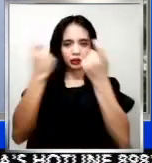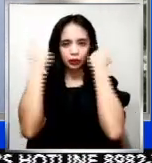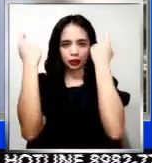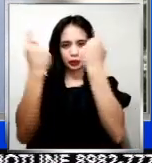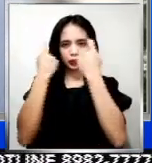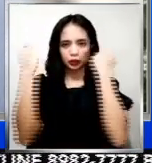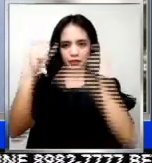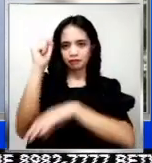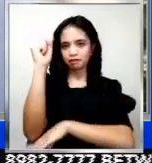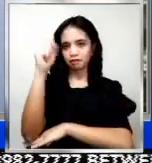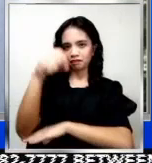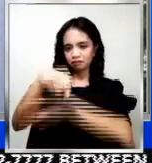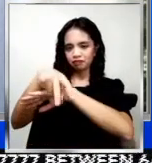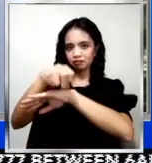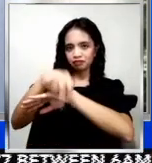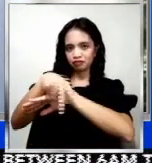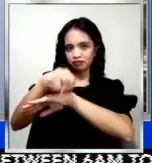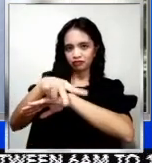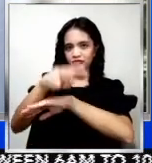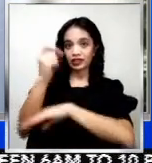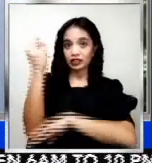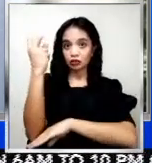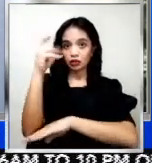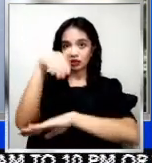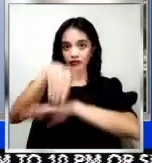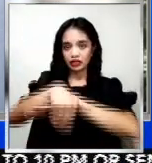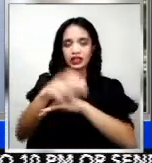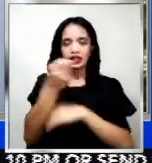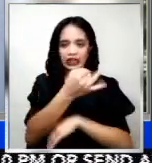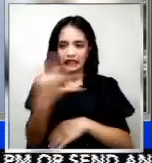ilan ang naputukan at lalong-lalo na ilan na mga lumabag